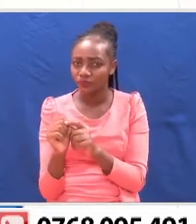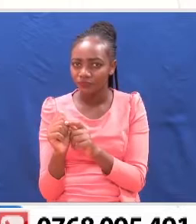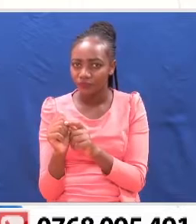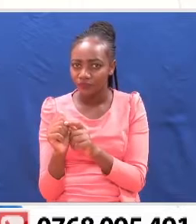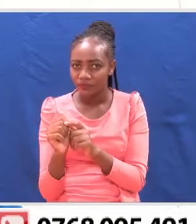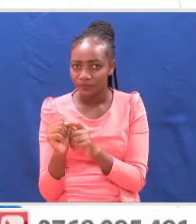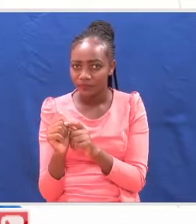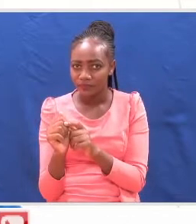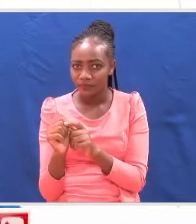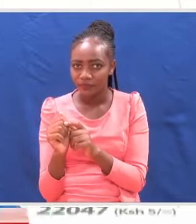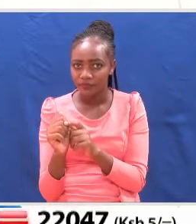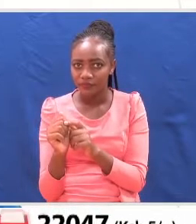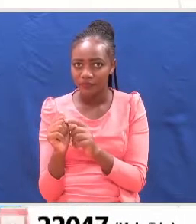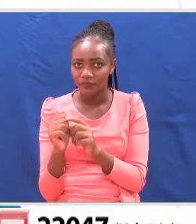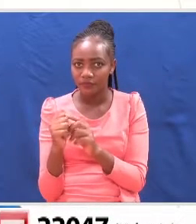mimi najua